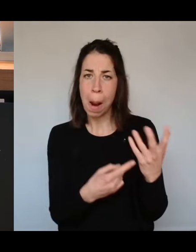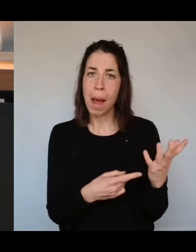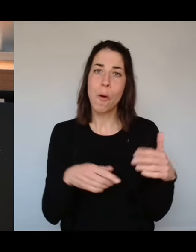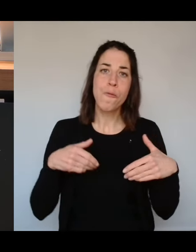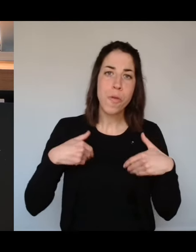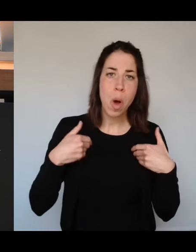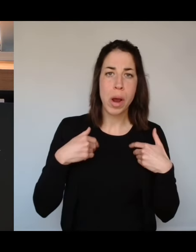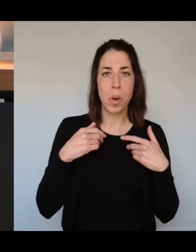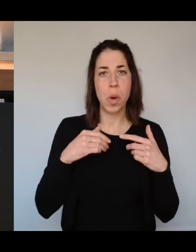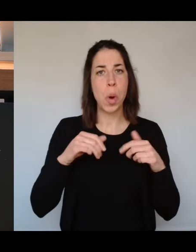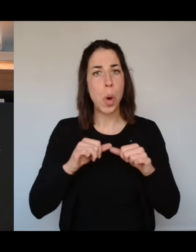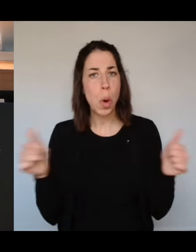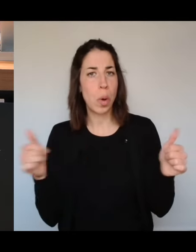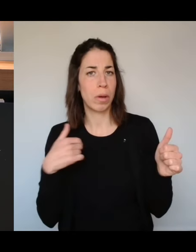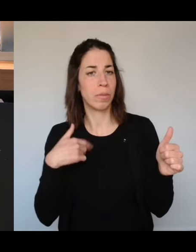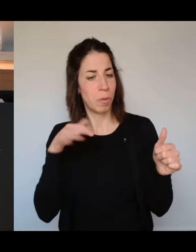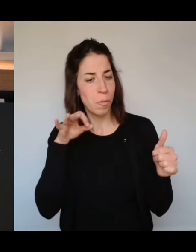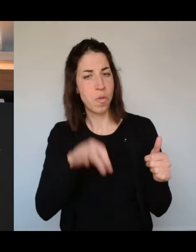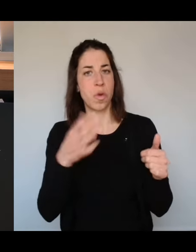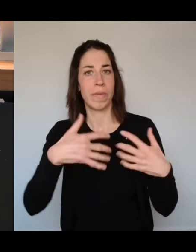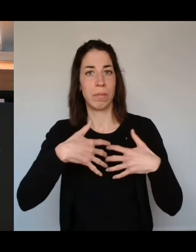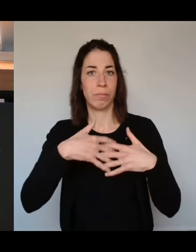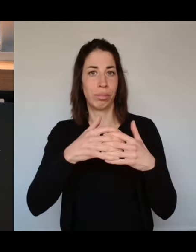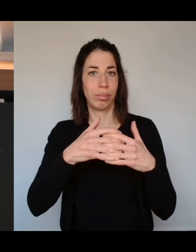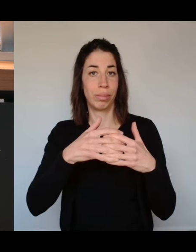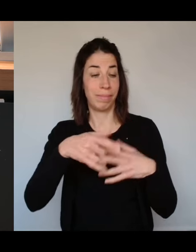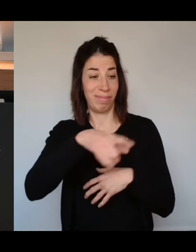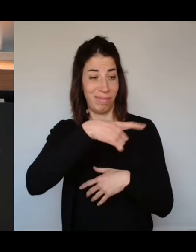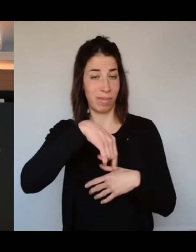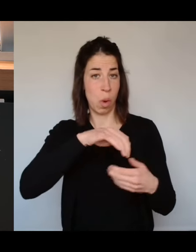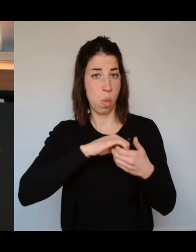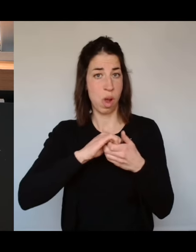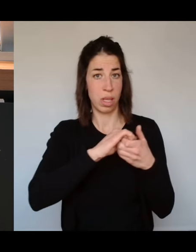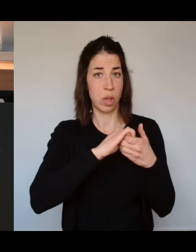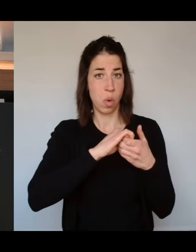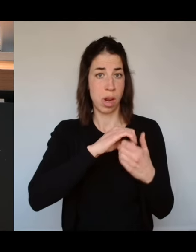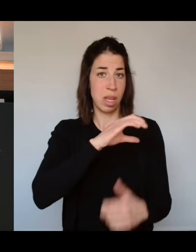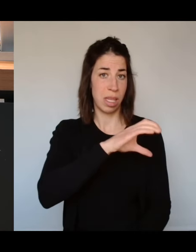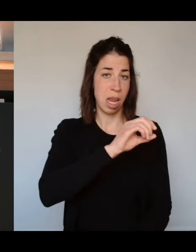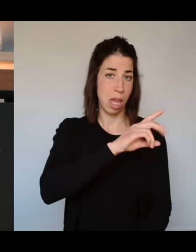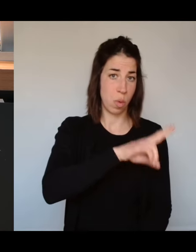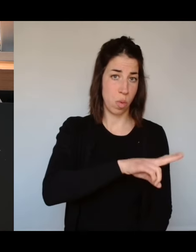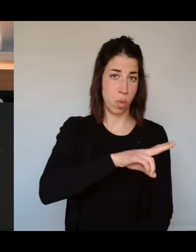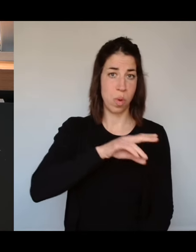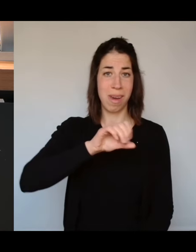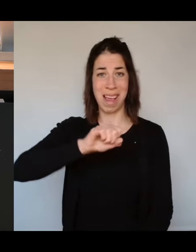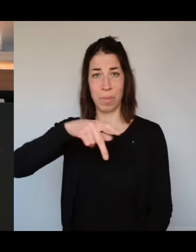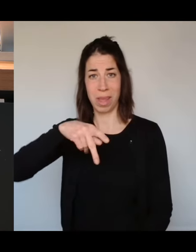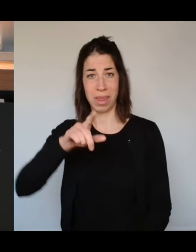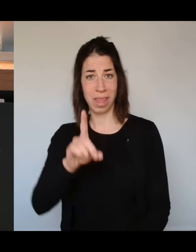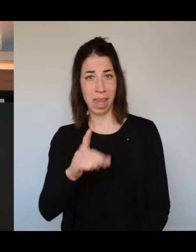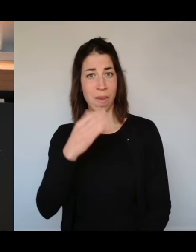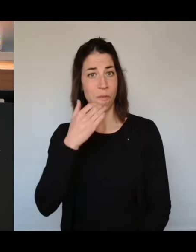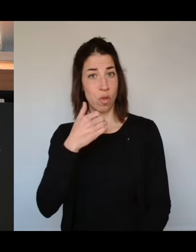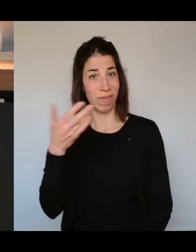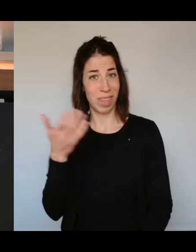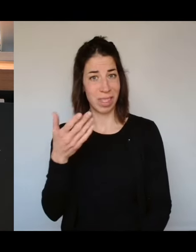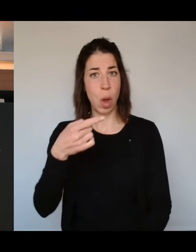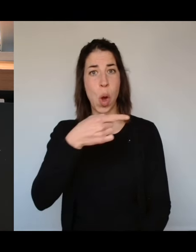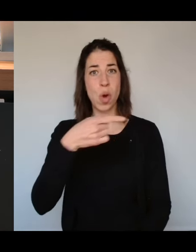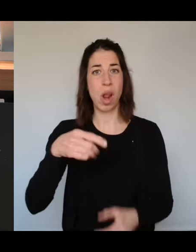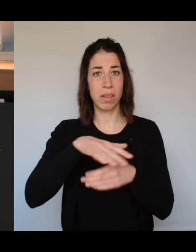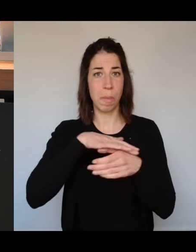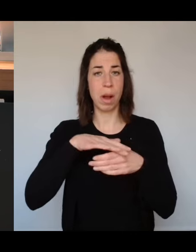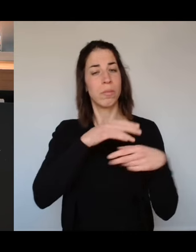und SPD, wollen, dass der Görlitzer Park diesem Bestimmungszweck zurückgegeben wird und unserer Stadt